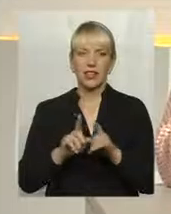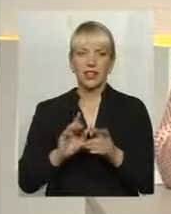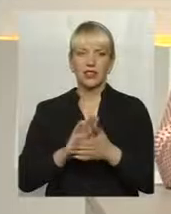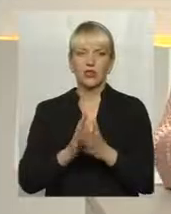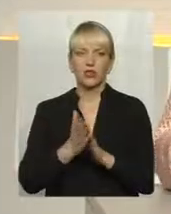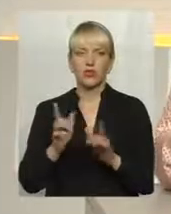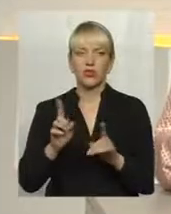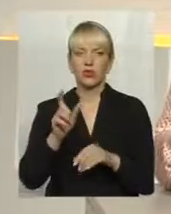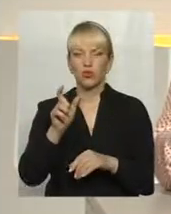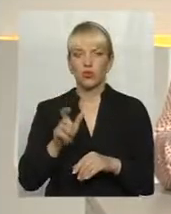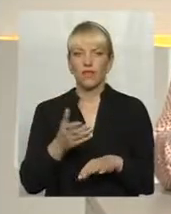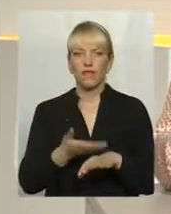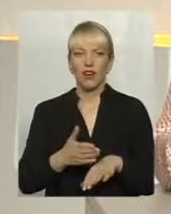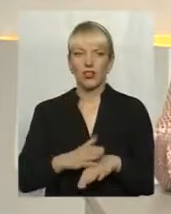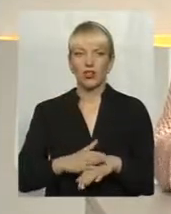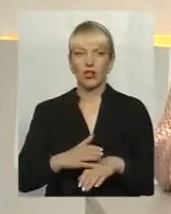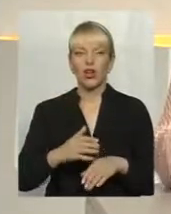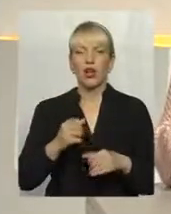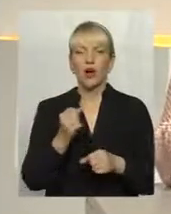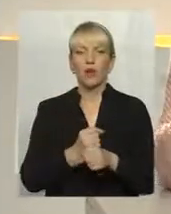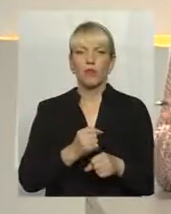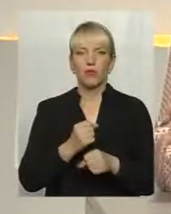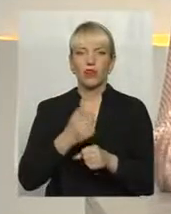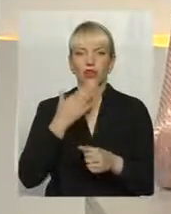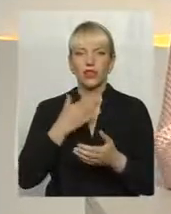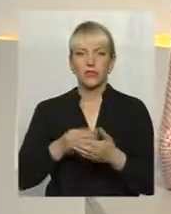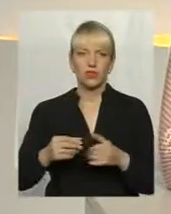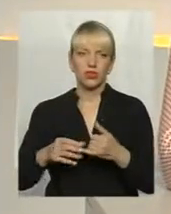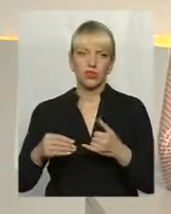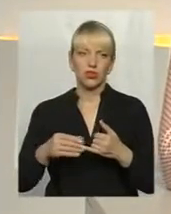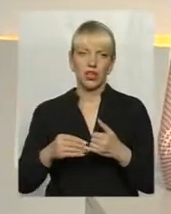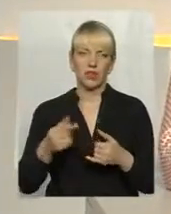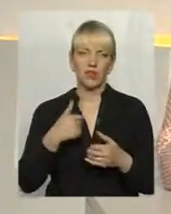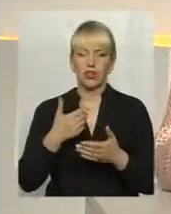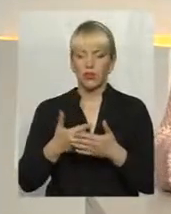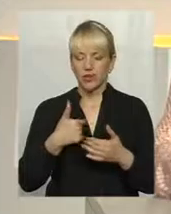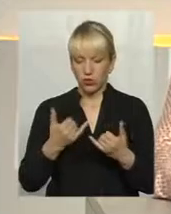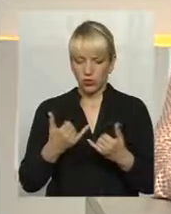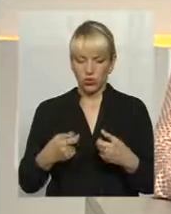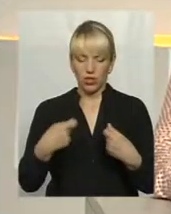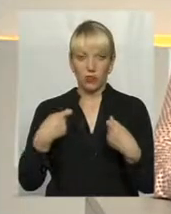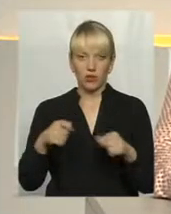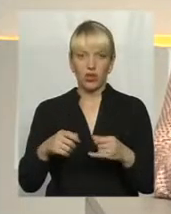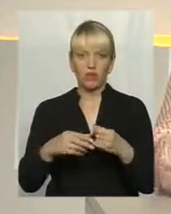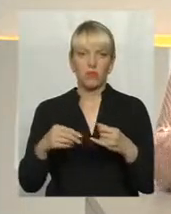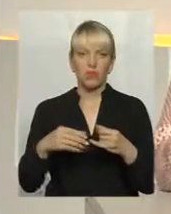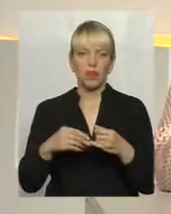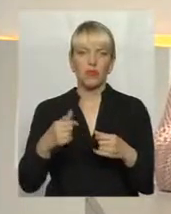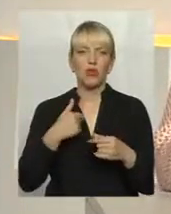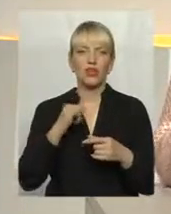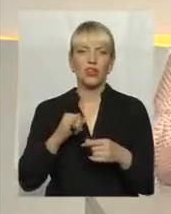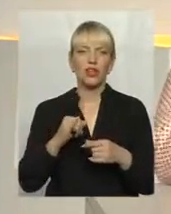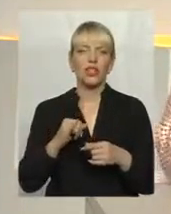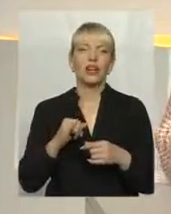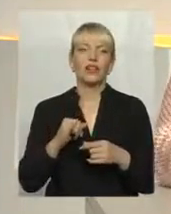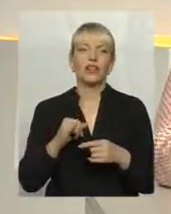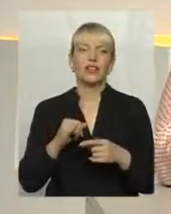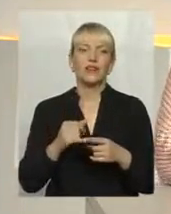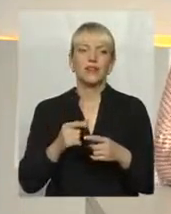людині важко обробляти, наприклад, свою землю. І вона вважає, що от я продав, я сьогодні матиму гроші, а не думає, що буде далі. От які загрози